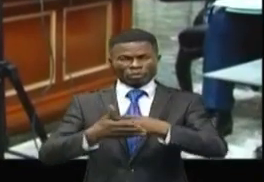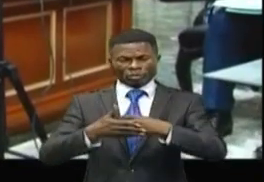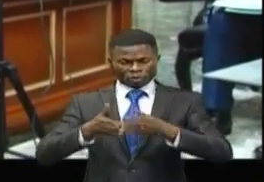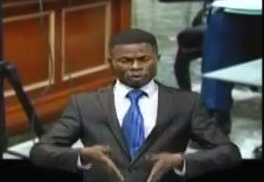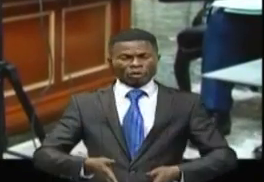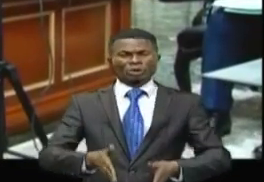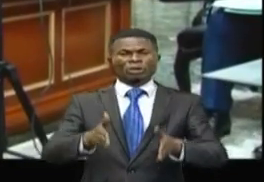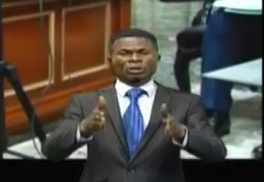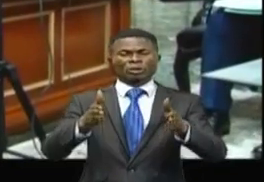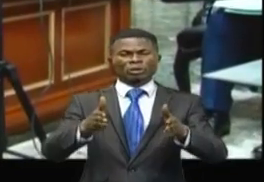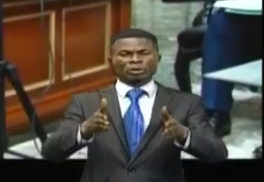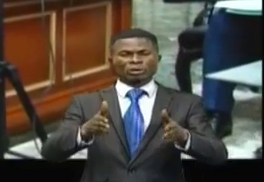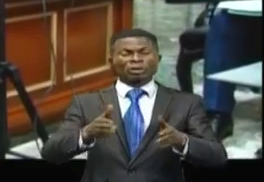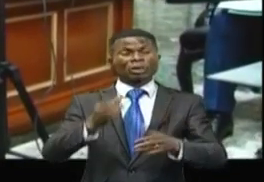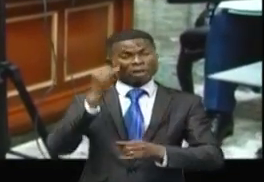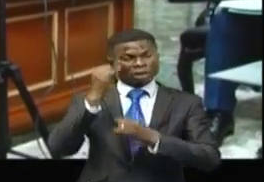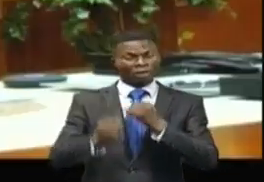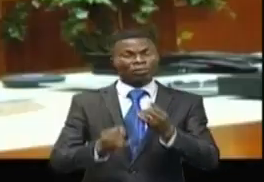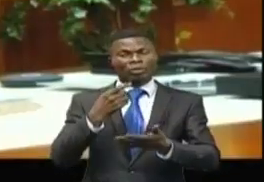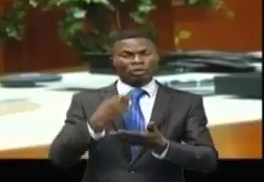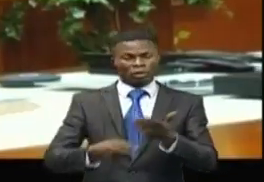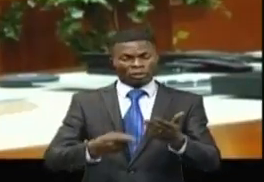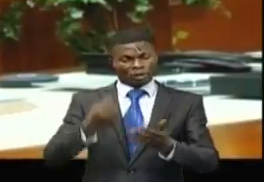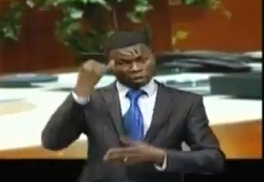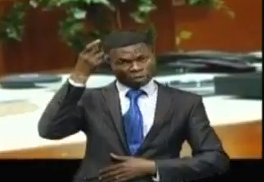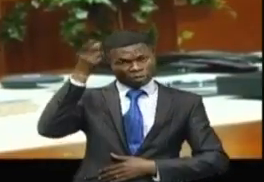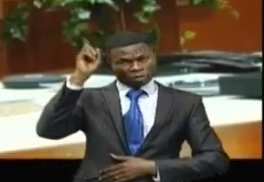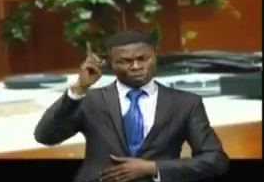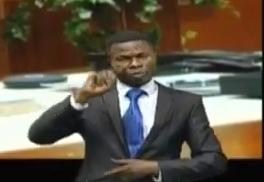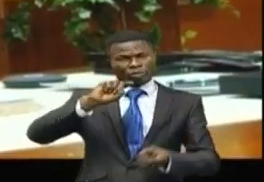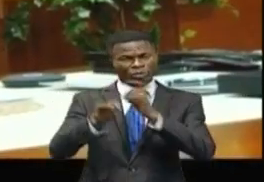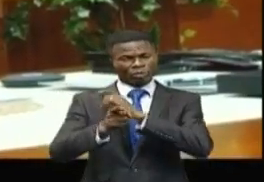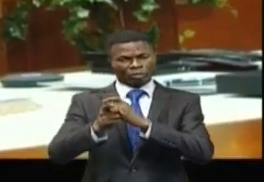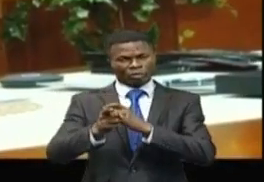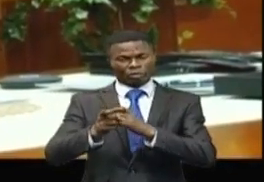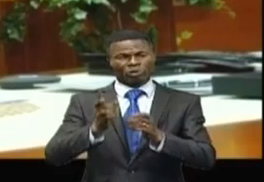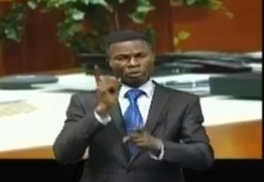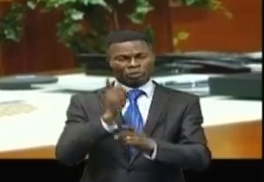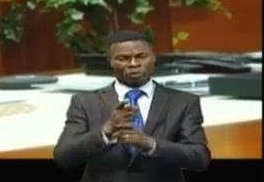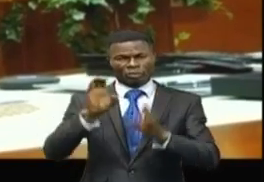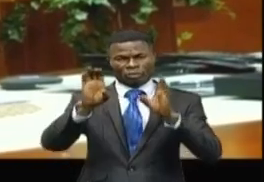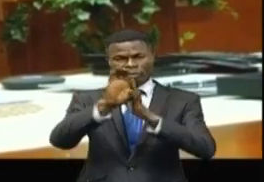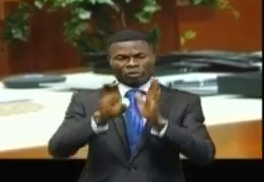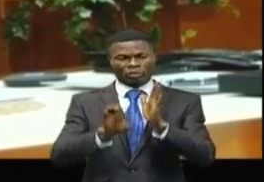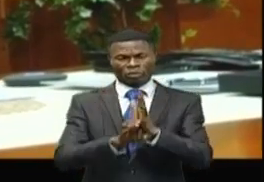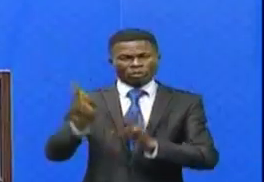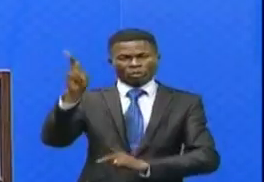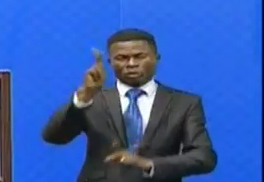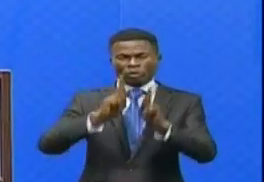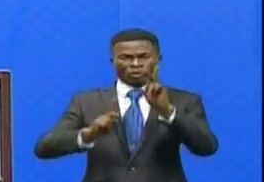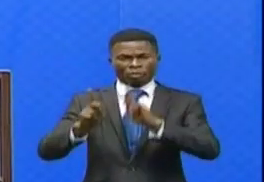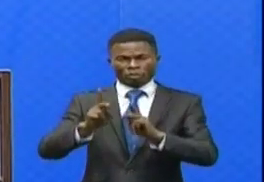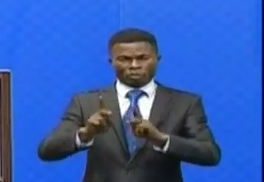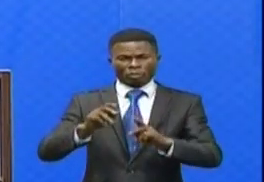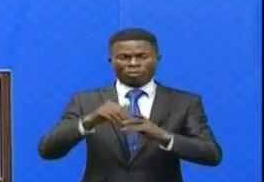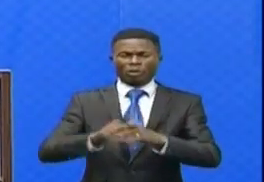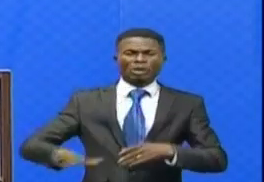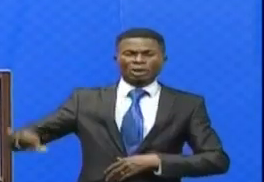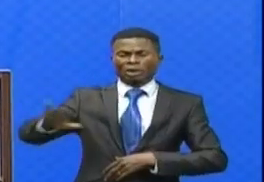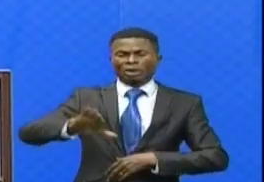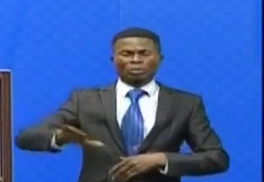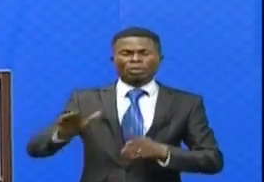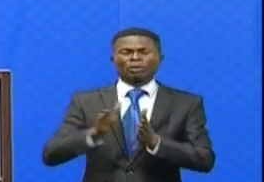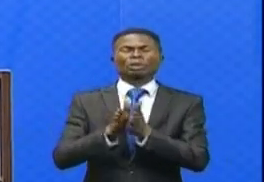dans la finalité vise l'amélioration sensible des conditions de vie des populations sur l'ensemble du territoire